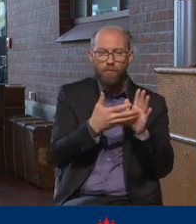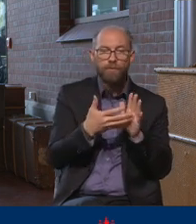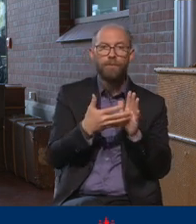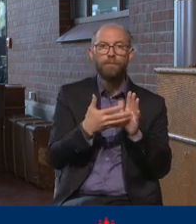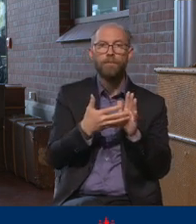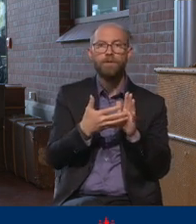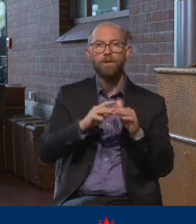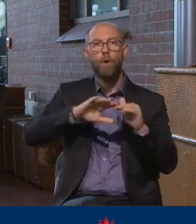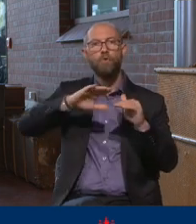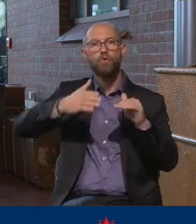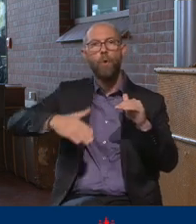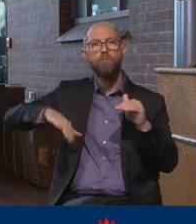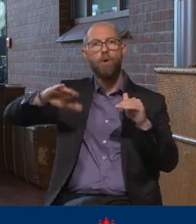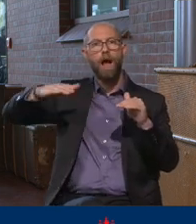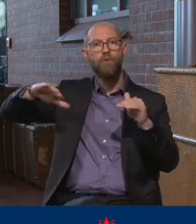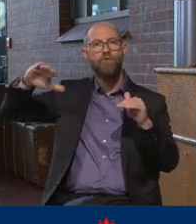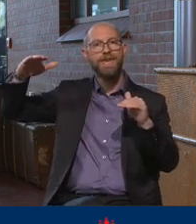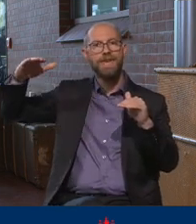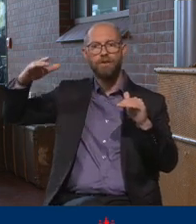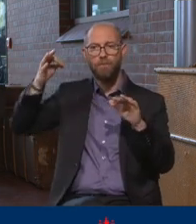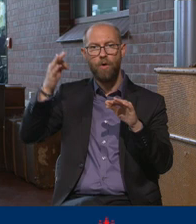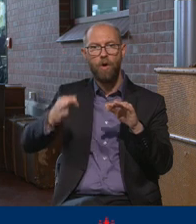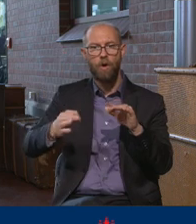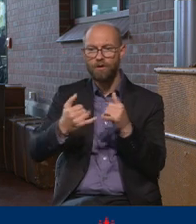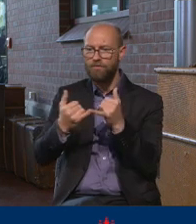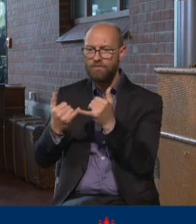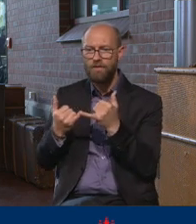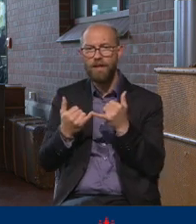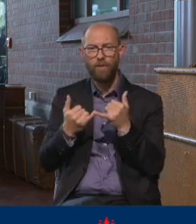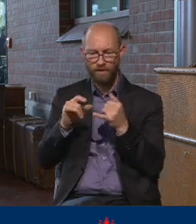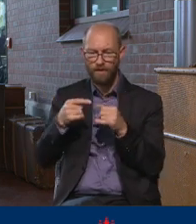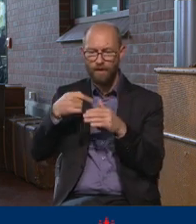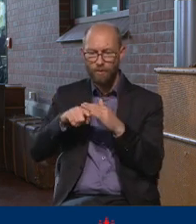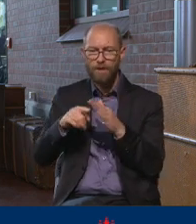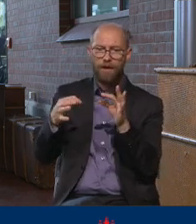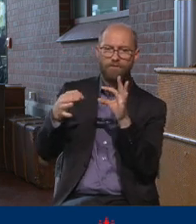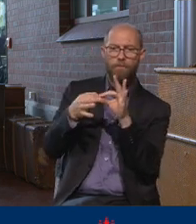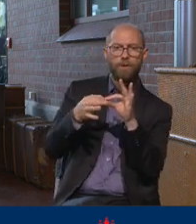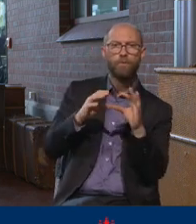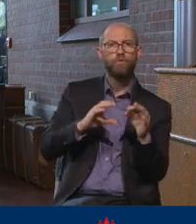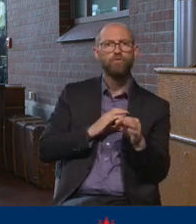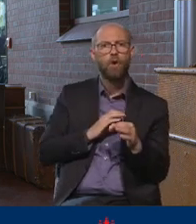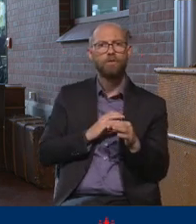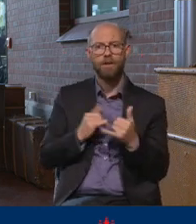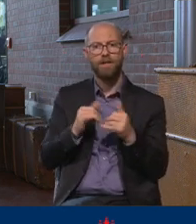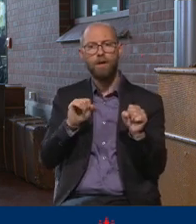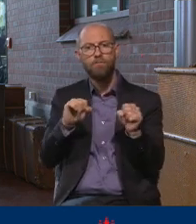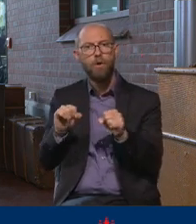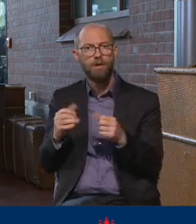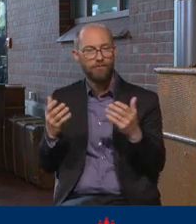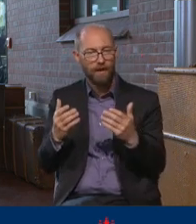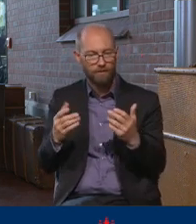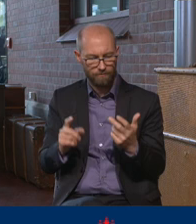ortes und wie kann man daraus eben diese verbindungen ableiten wo gibt es die chancen und potenziale und